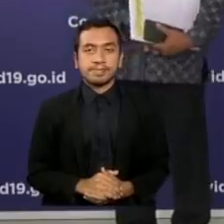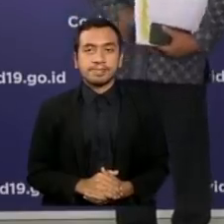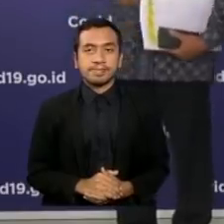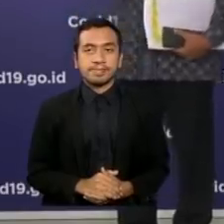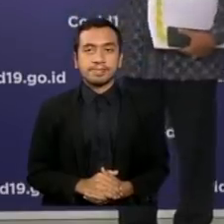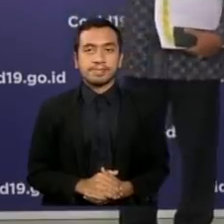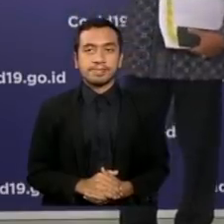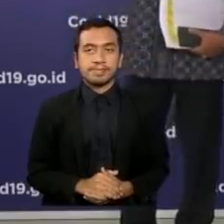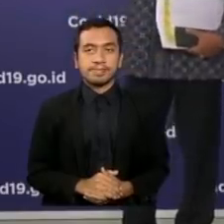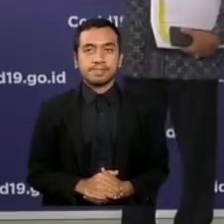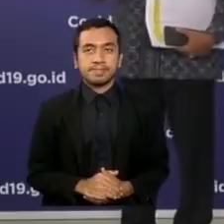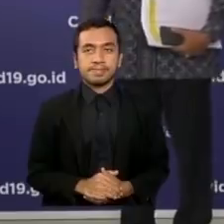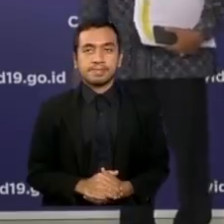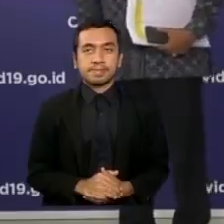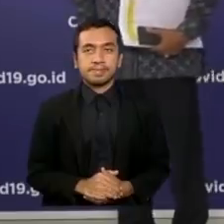hai